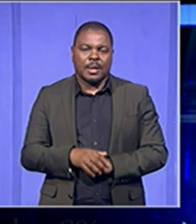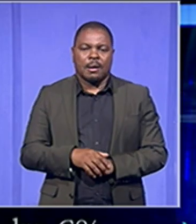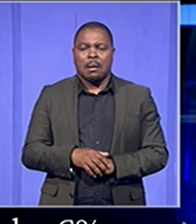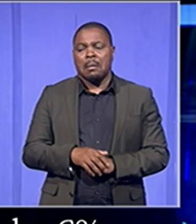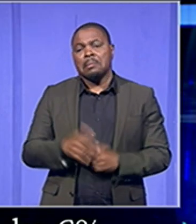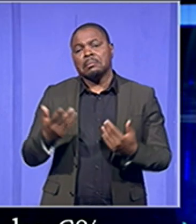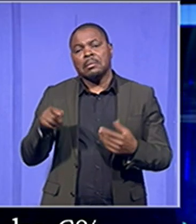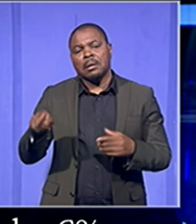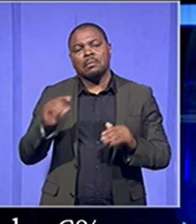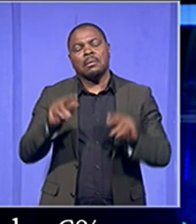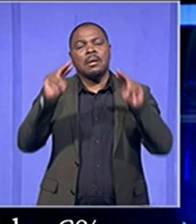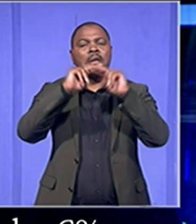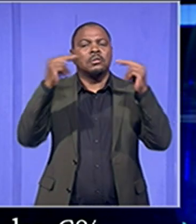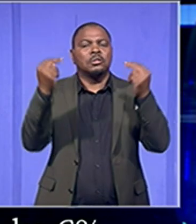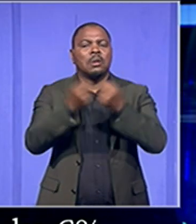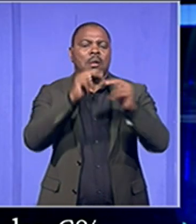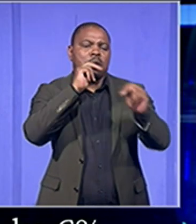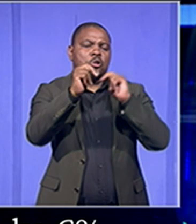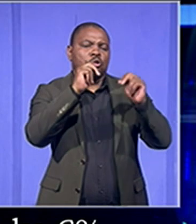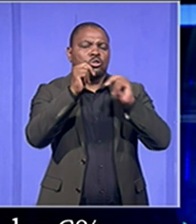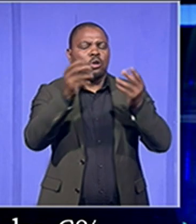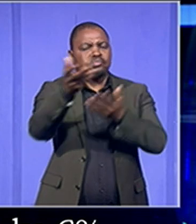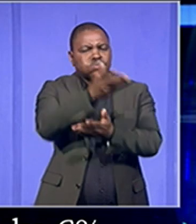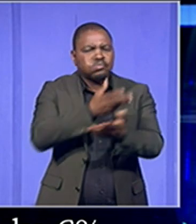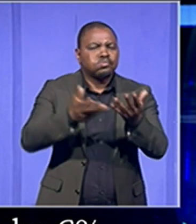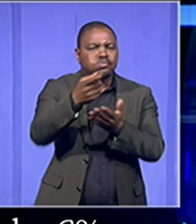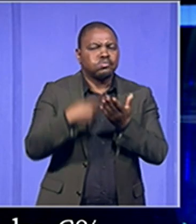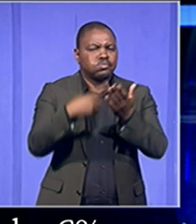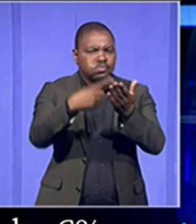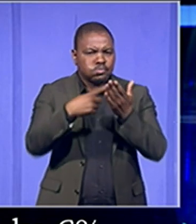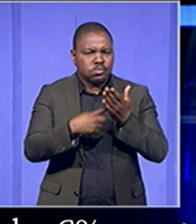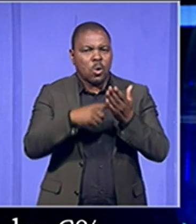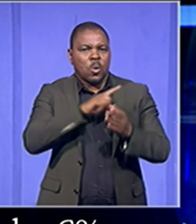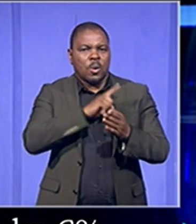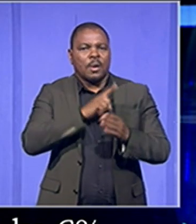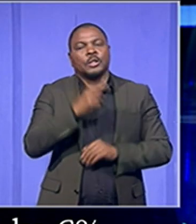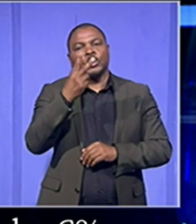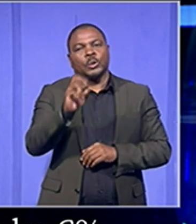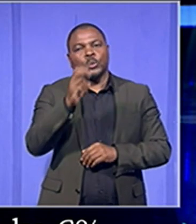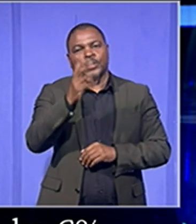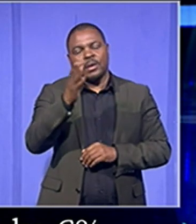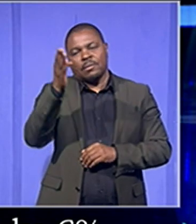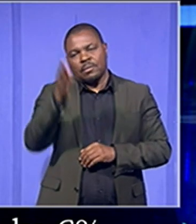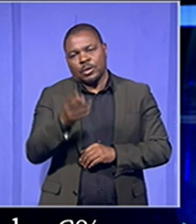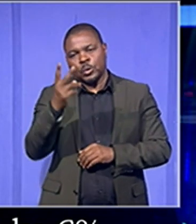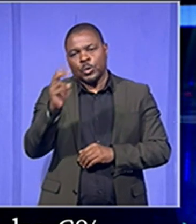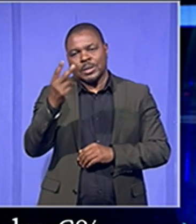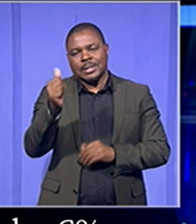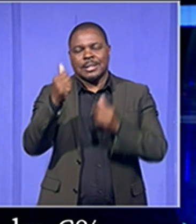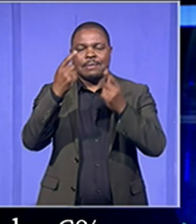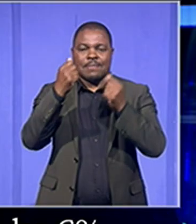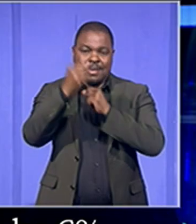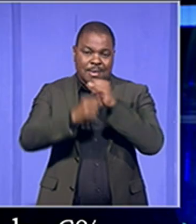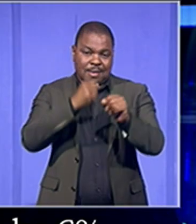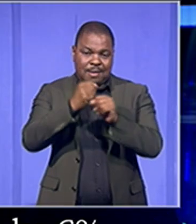bona lekgotleng la naha la ditherisano la meputso ya basebeletsi ba mmuso pele ho selemo sa ditjhelete sa 2025-2026. Basebetsi